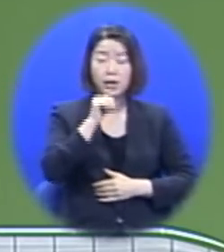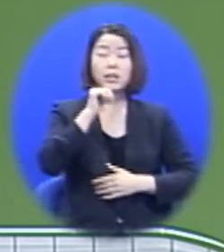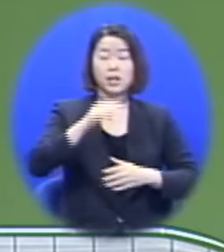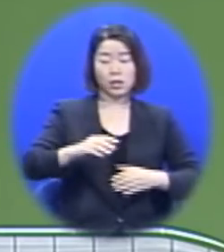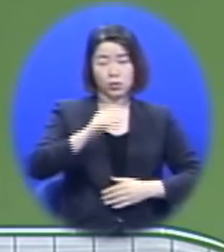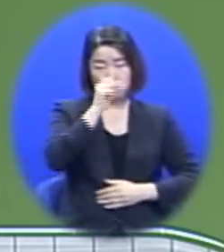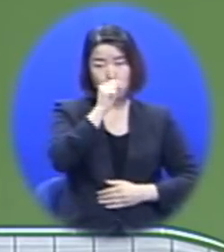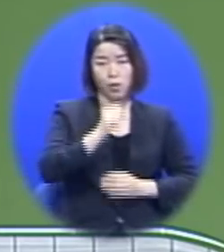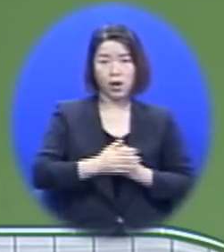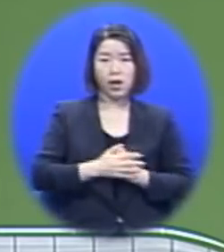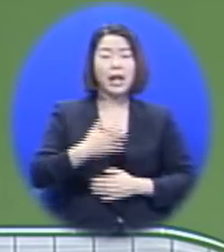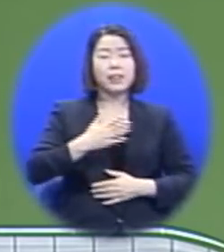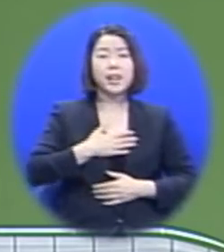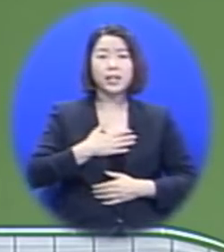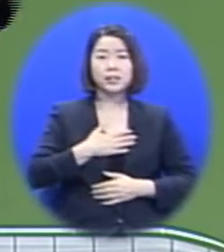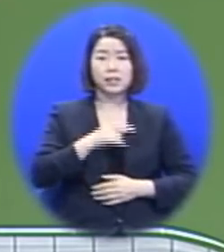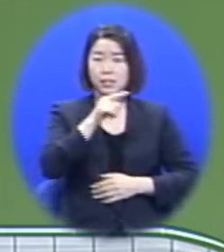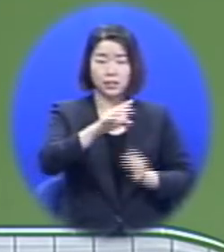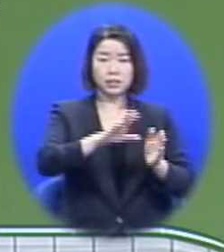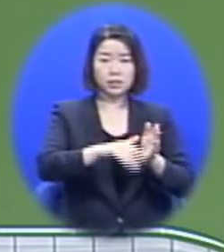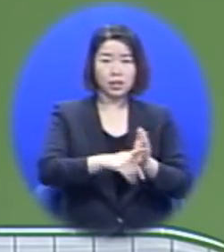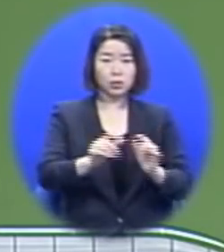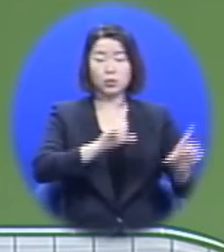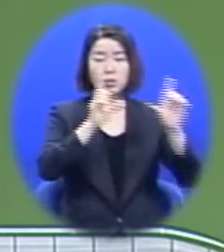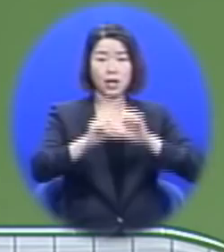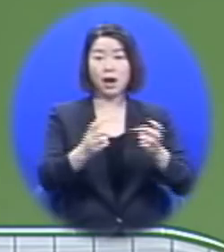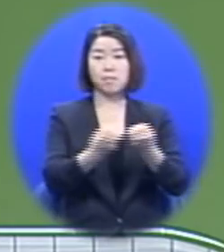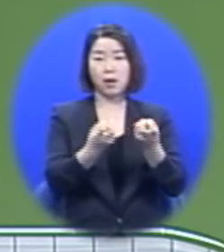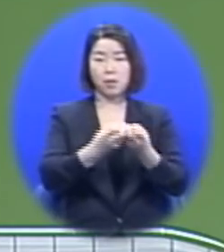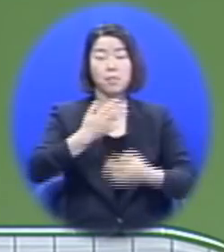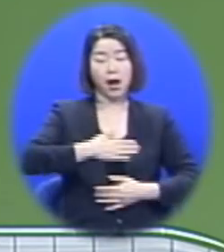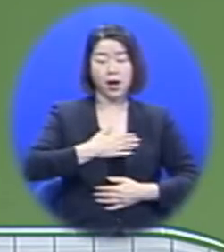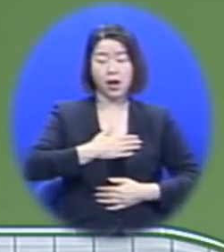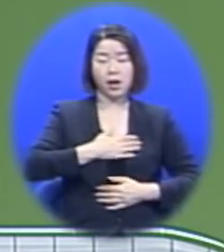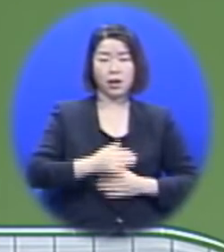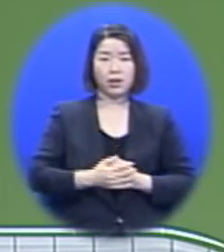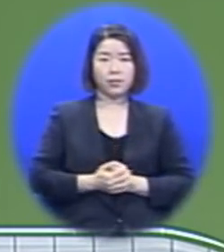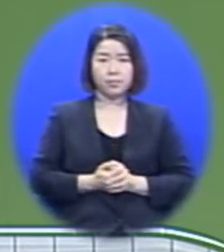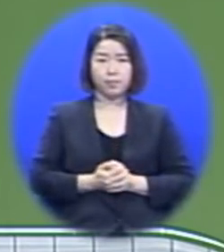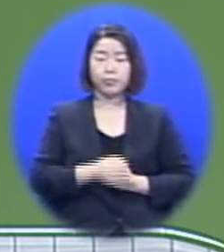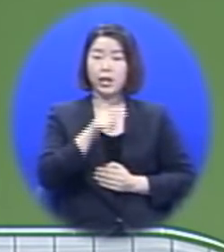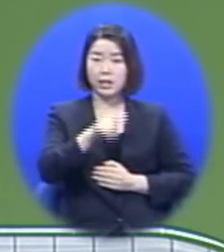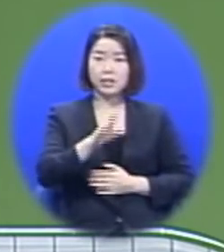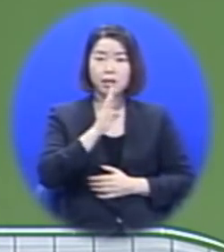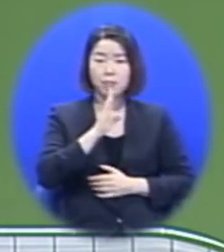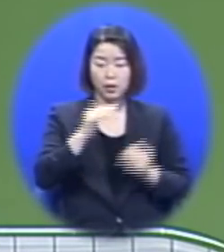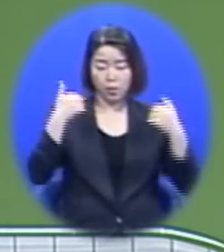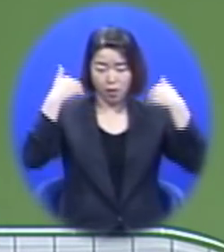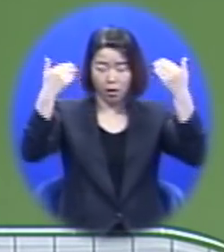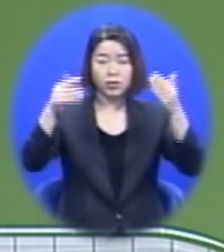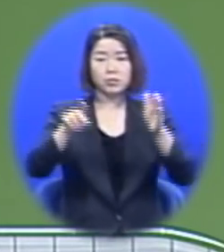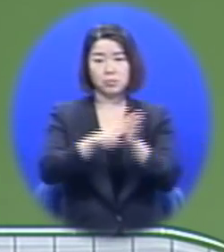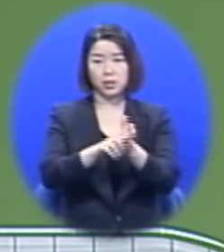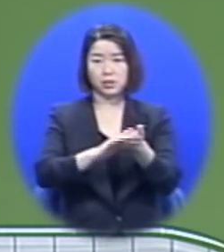좋아. 나는 그때도 살 방법을 다 알고 있어. 이게 바로 어른의